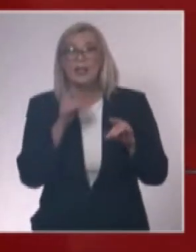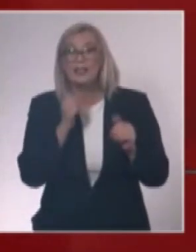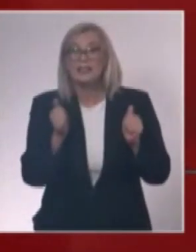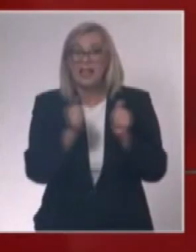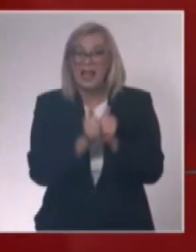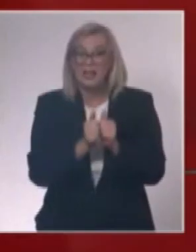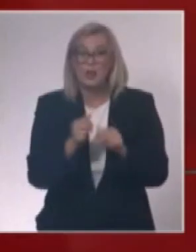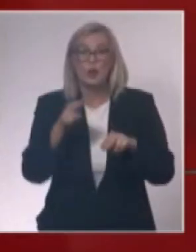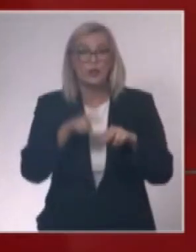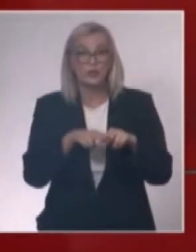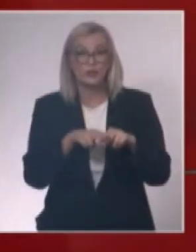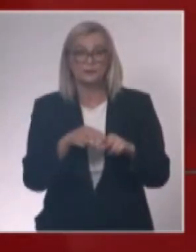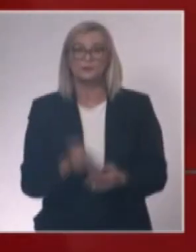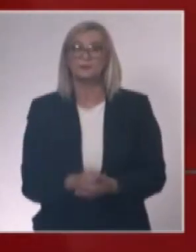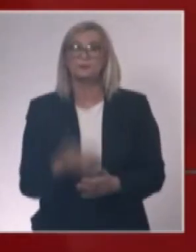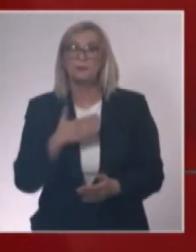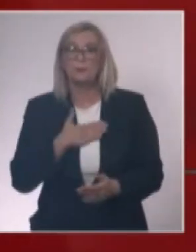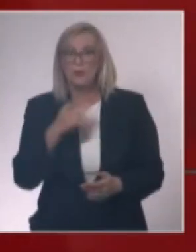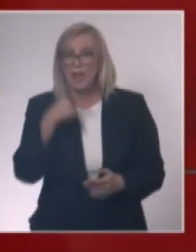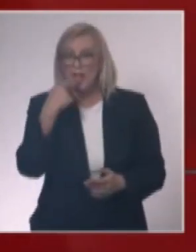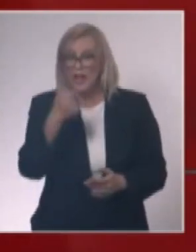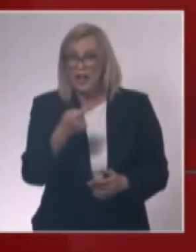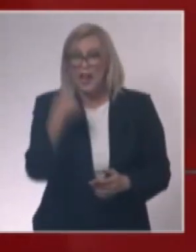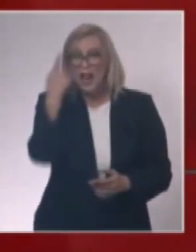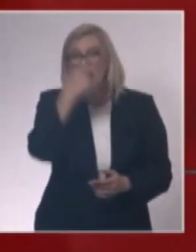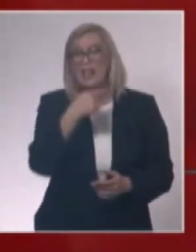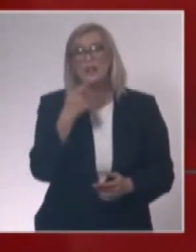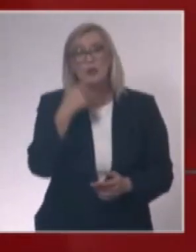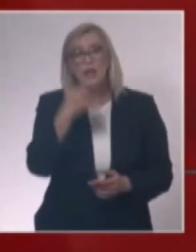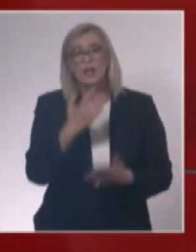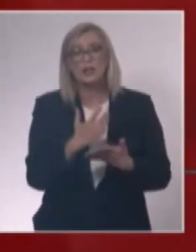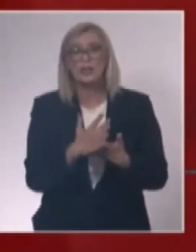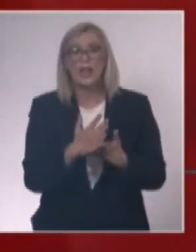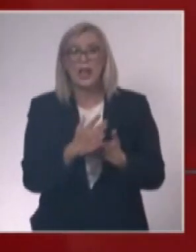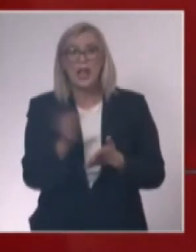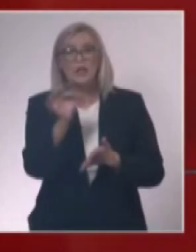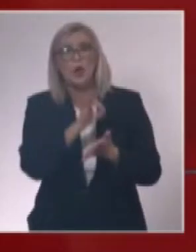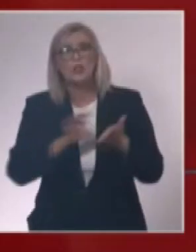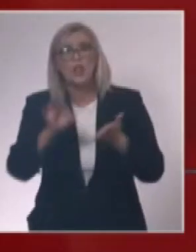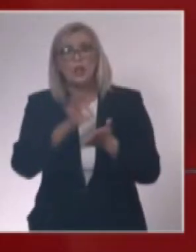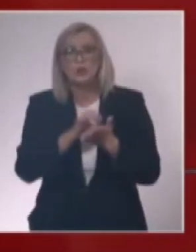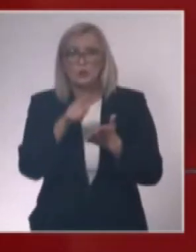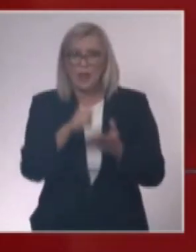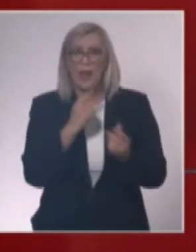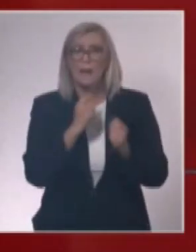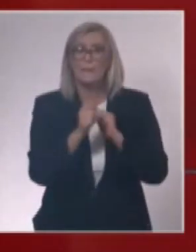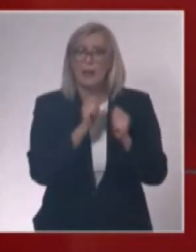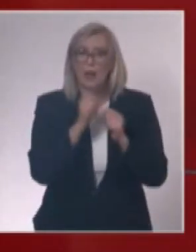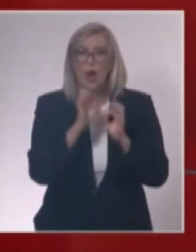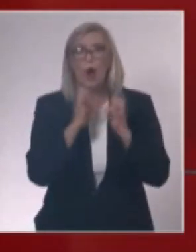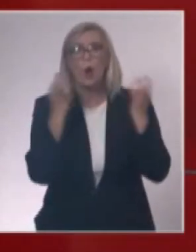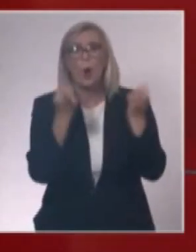vdu t pag n arsin Fill dhe t mes p nj peri katr vare ku sias matematik son t